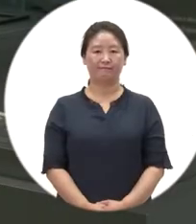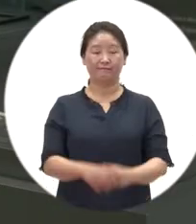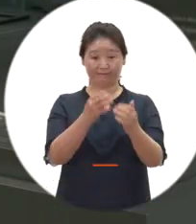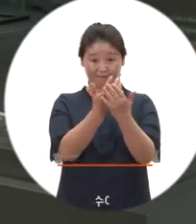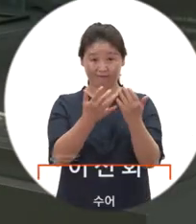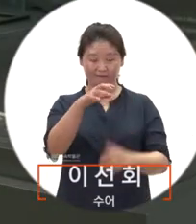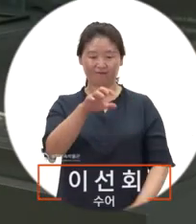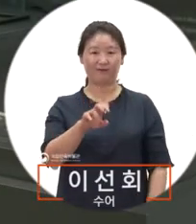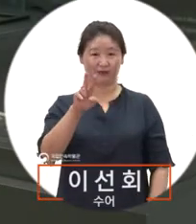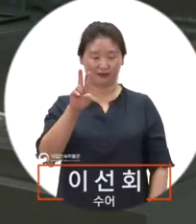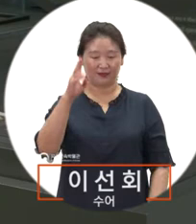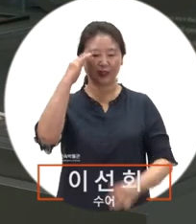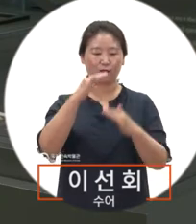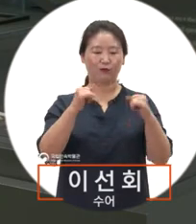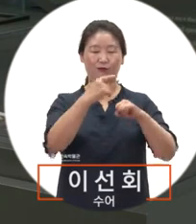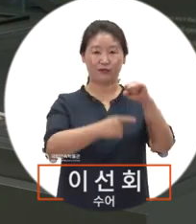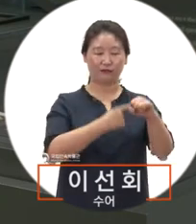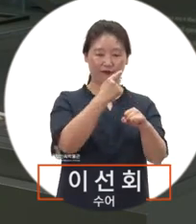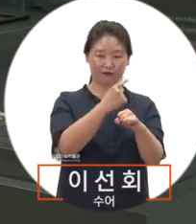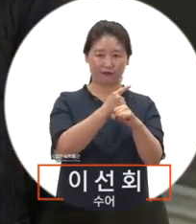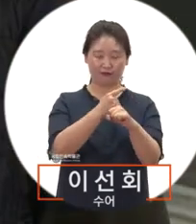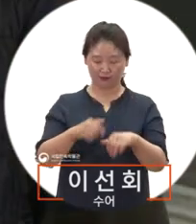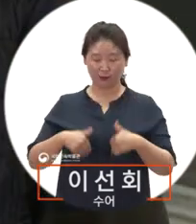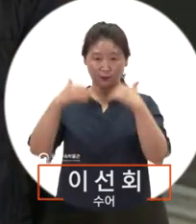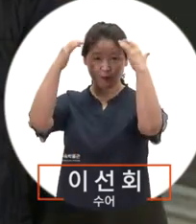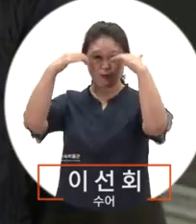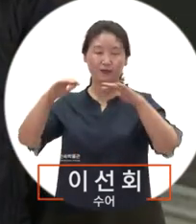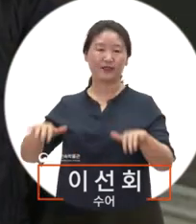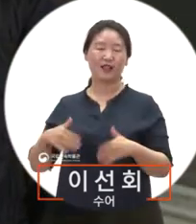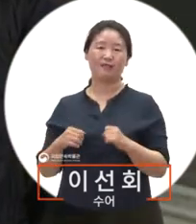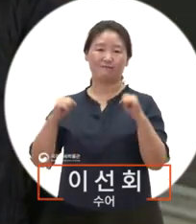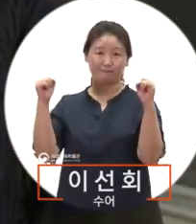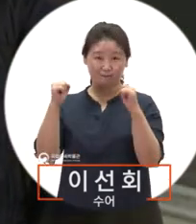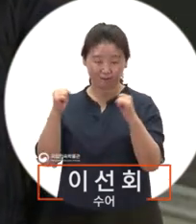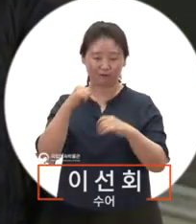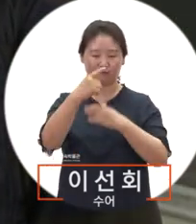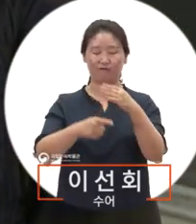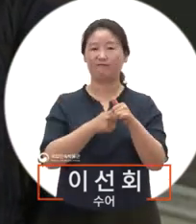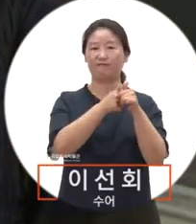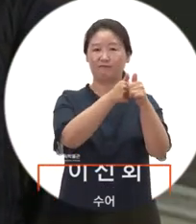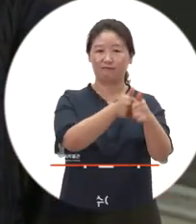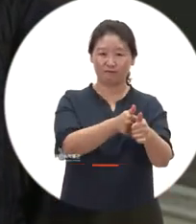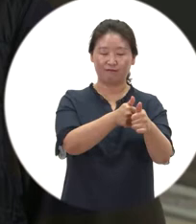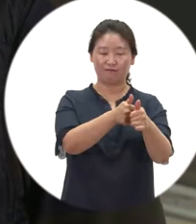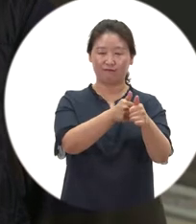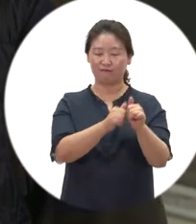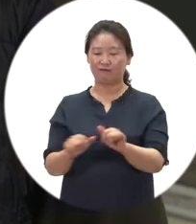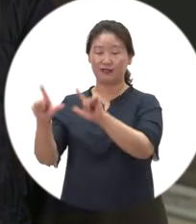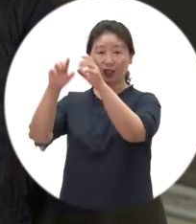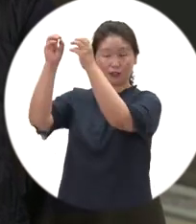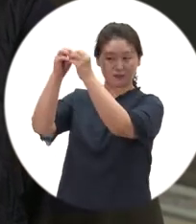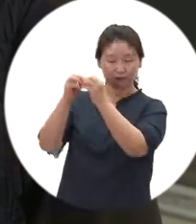이번에 개편한 성설 전시관이 한국인의 1년에서는 봄, 여름, 가을, 겨울 계절의 순환에 맞춰서